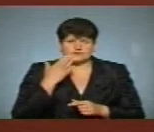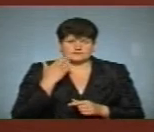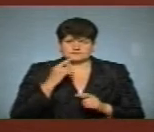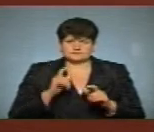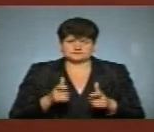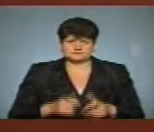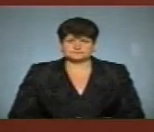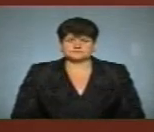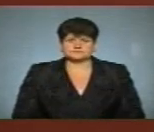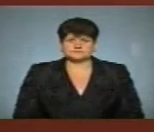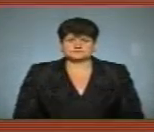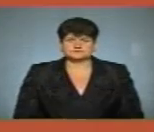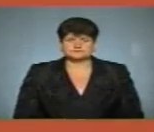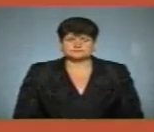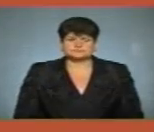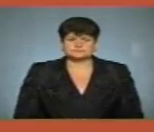карантину.